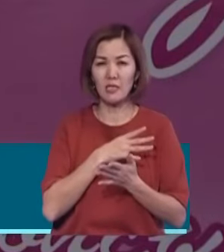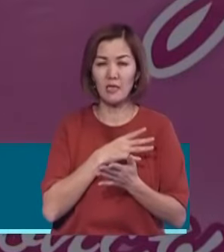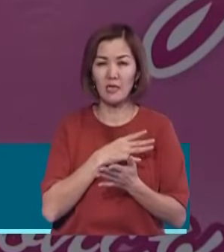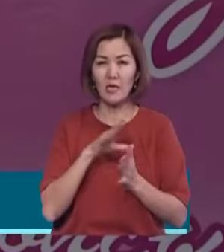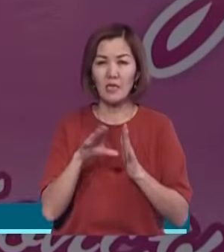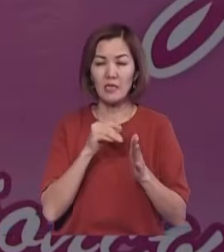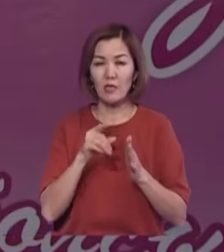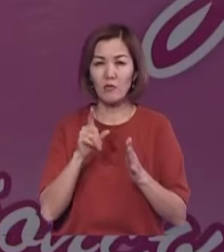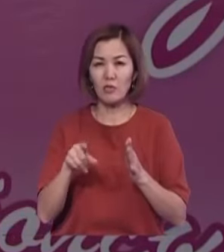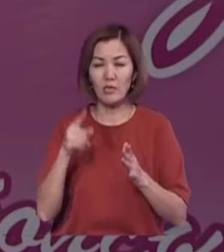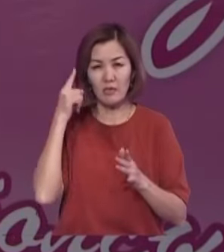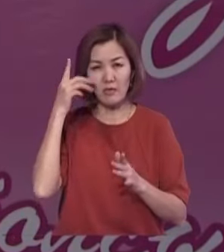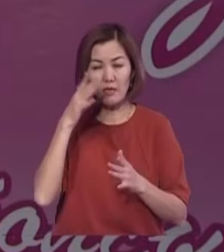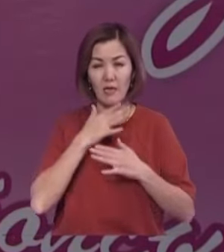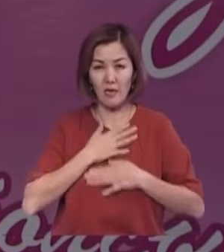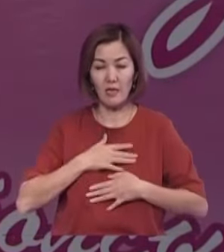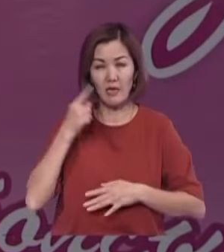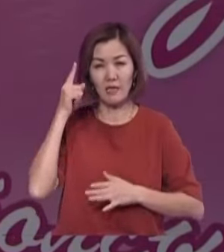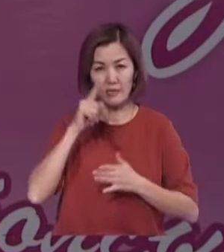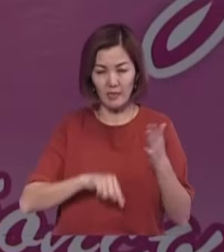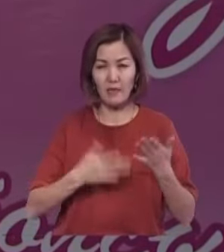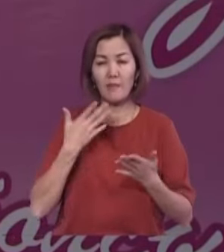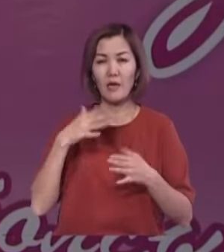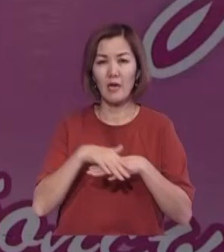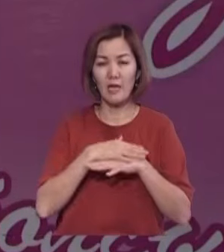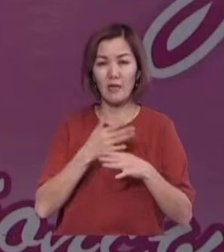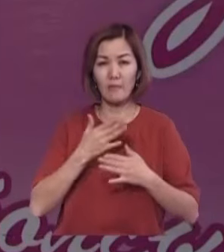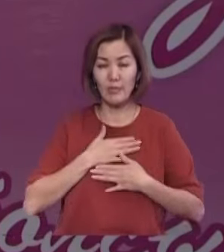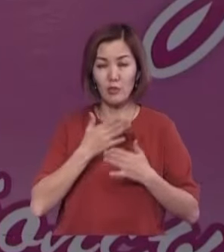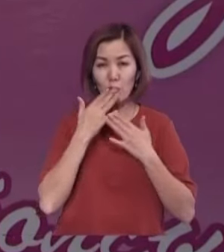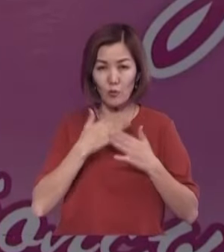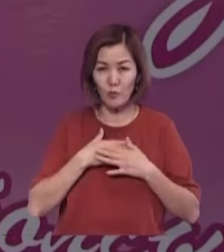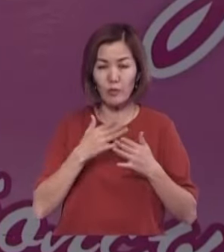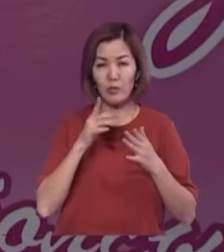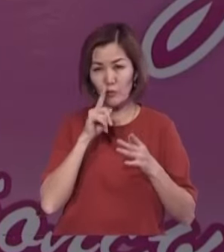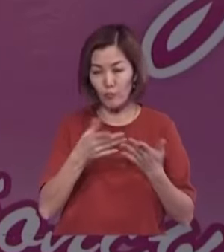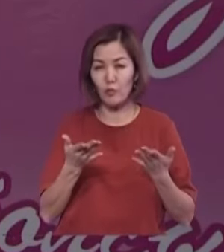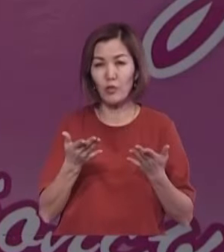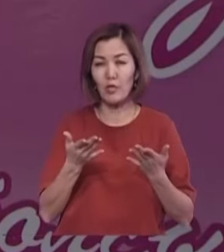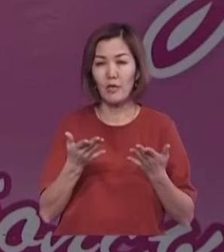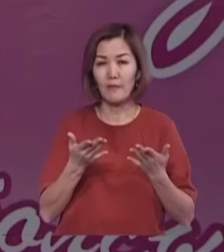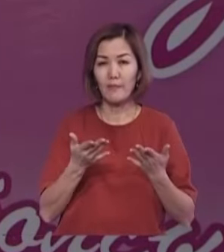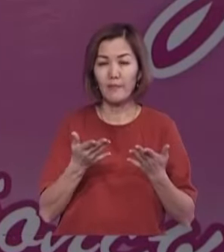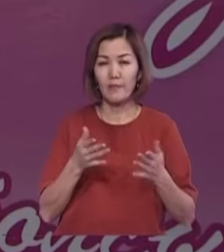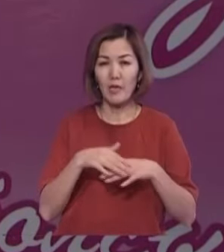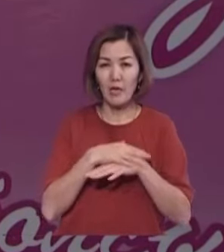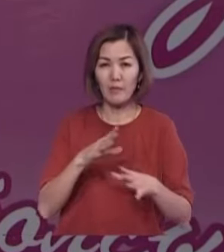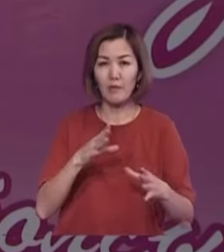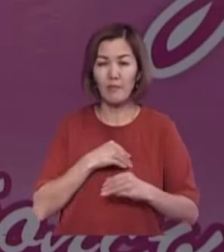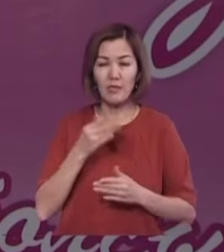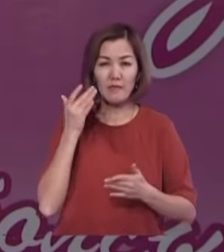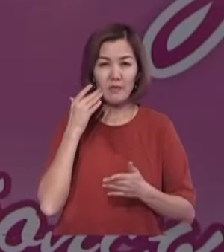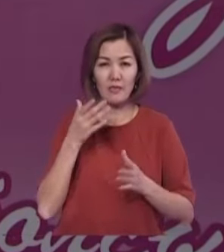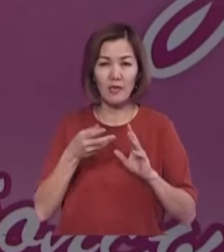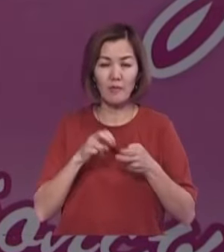ойынан шықтық па? Арғырайда біз халықтың жаңа Қазақстан құрудағы жұмылдыру, халықпен бірге бірлесіп, өзекті